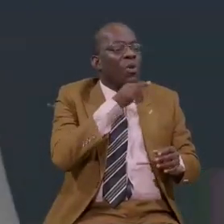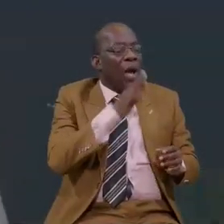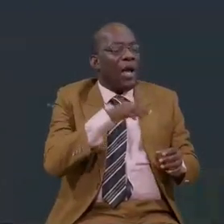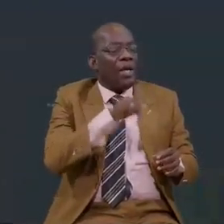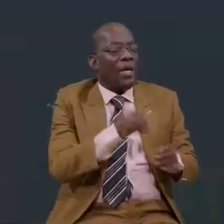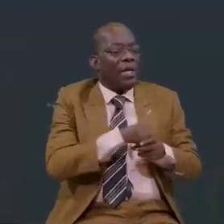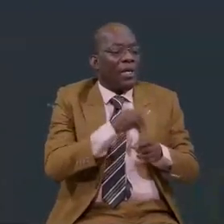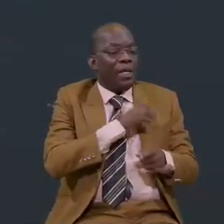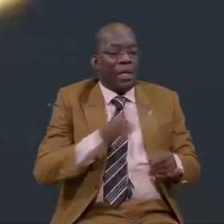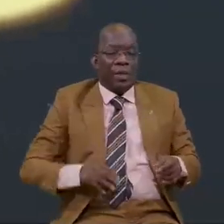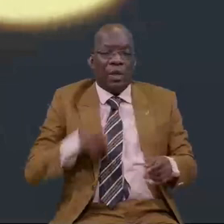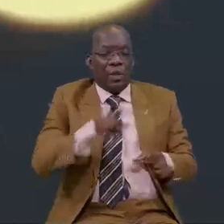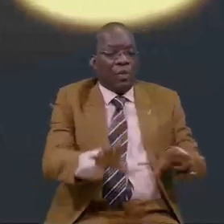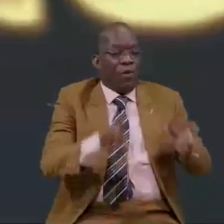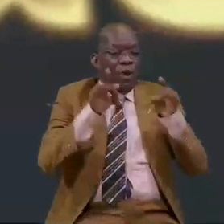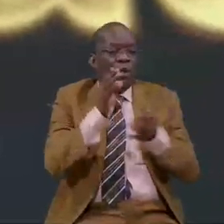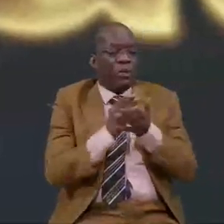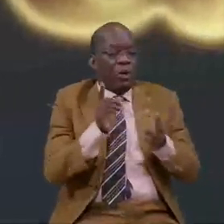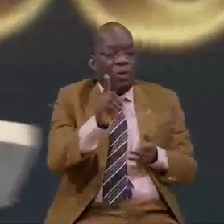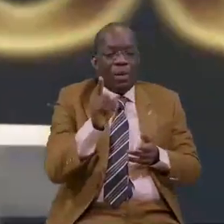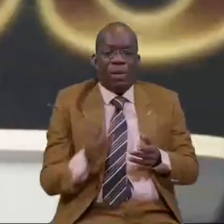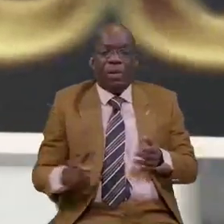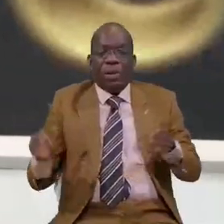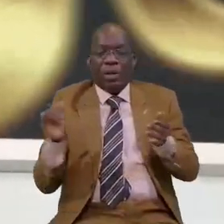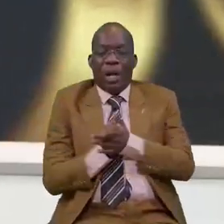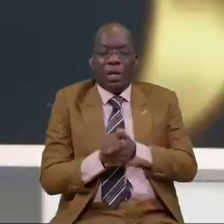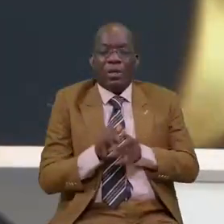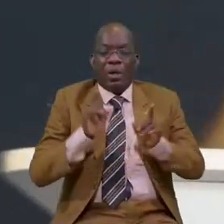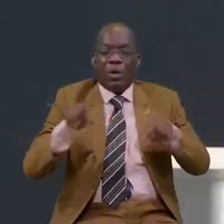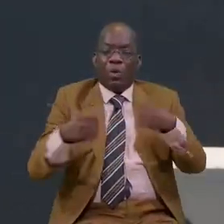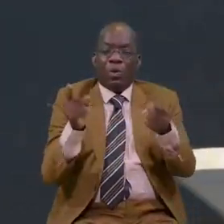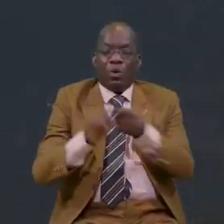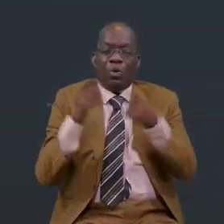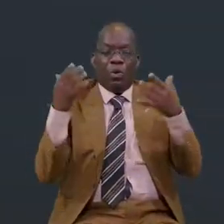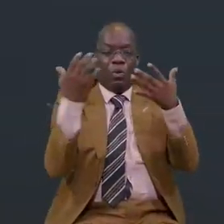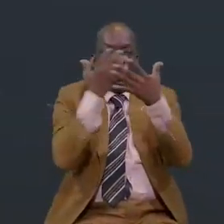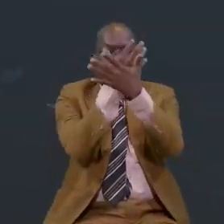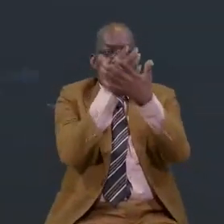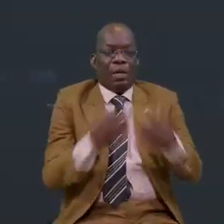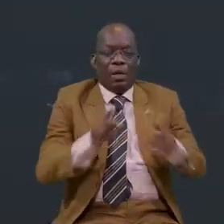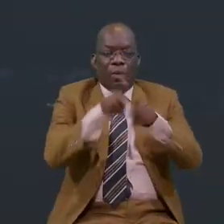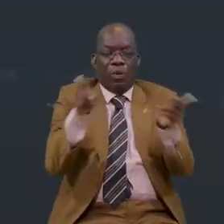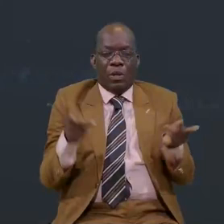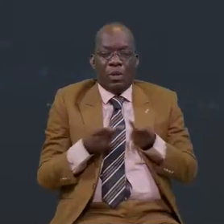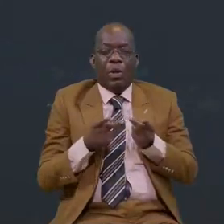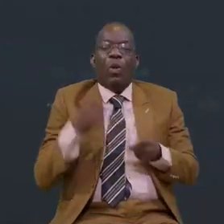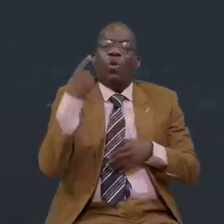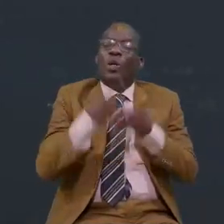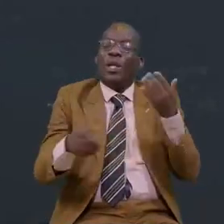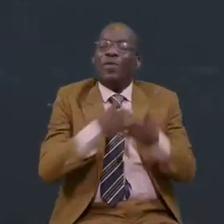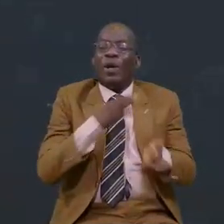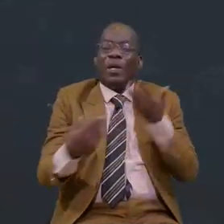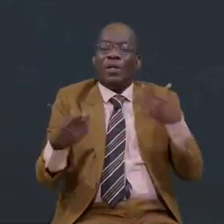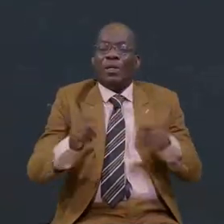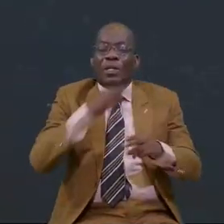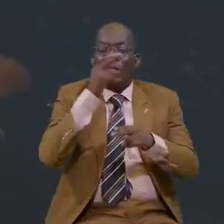Alors pourquoi tu dis que tu fumes et que tu es en Christ? Tu vois quelqu'un qui